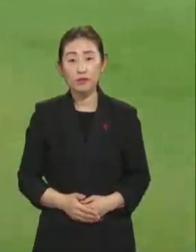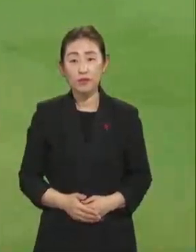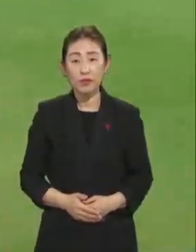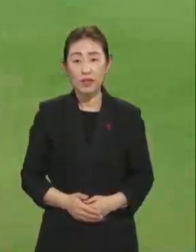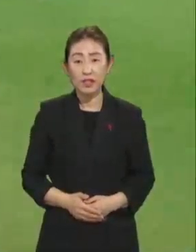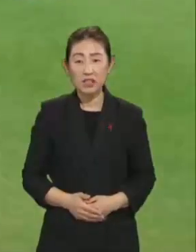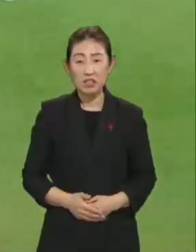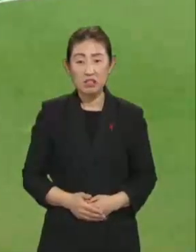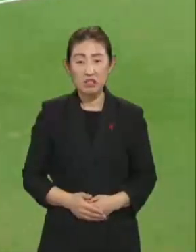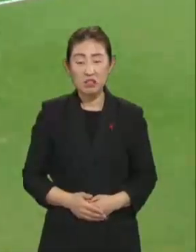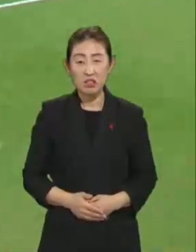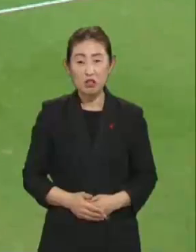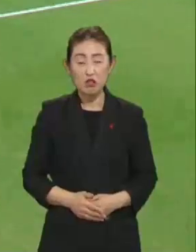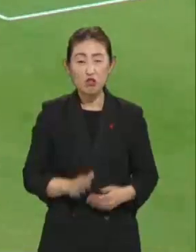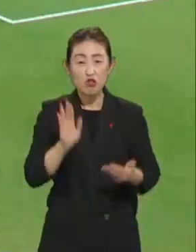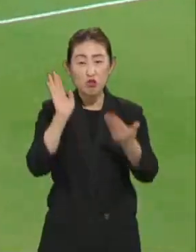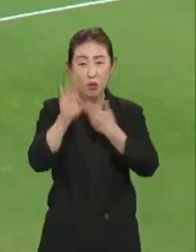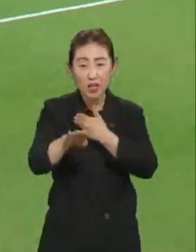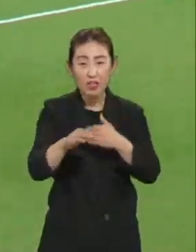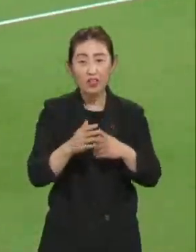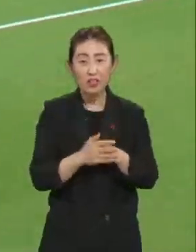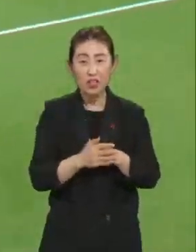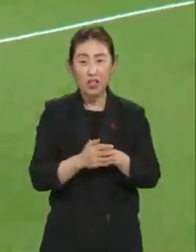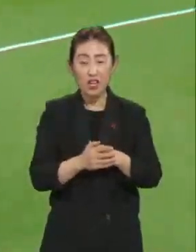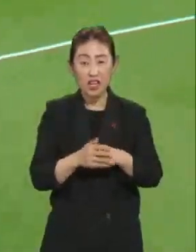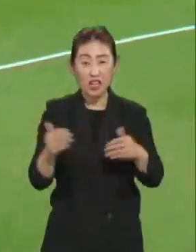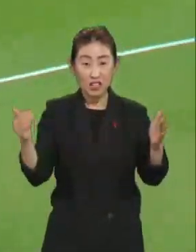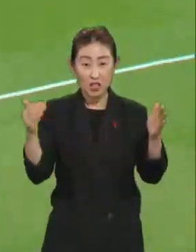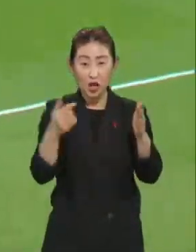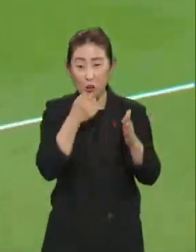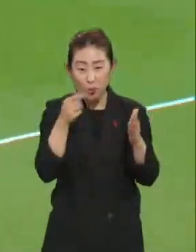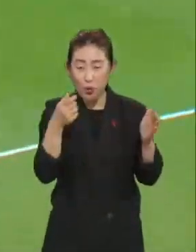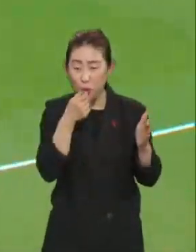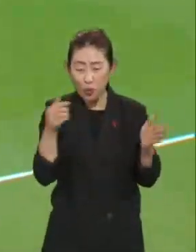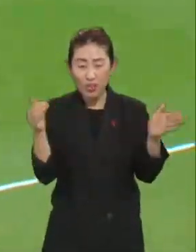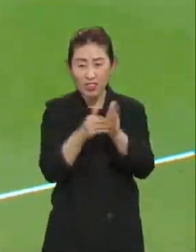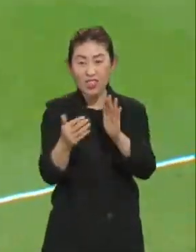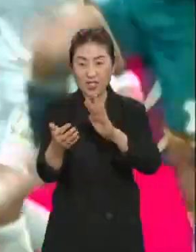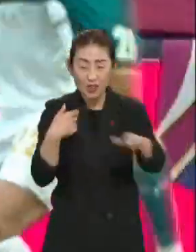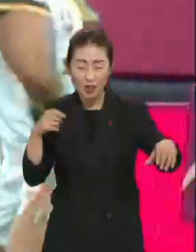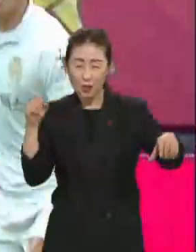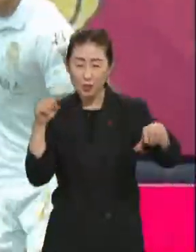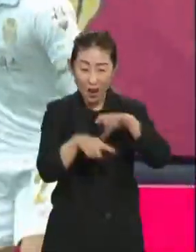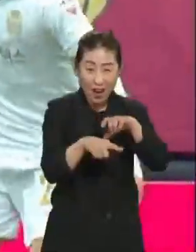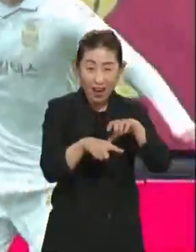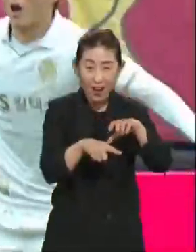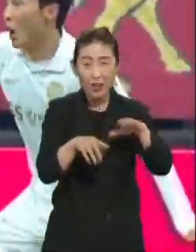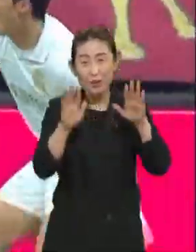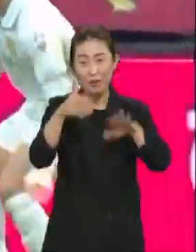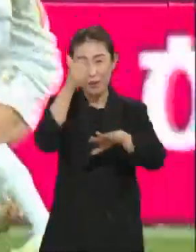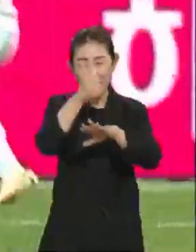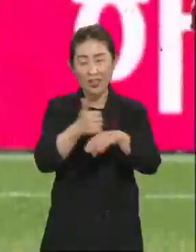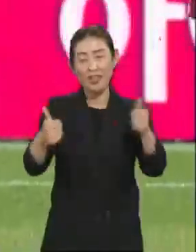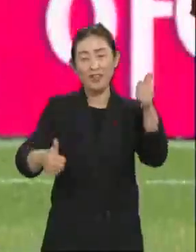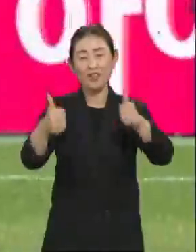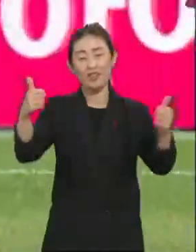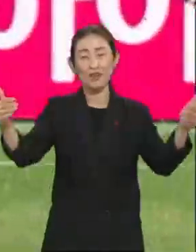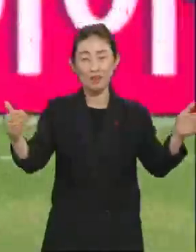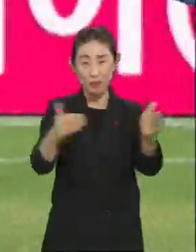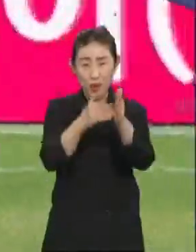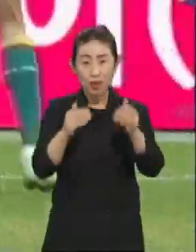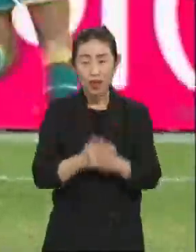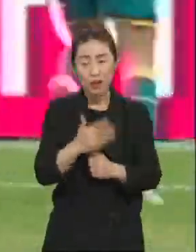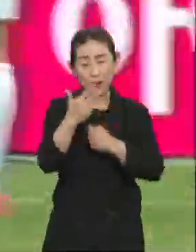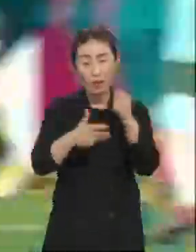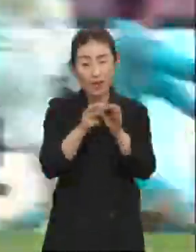패색이 짙은 후반 추가 시간, 경기 종료 직전 터진 대전의 극장골과 함께 시즌 마지막 경기가 끝납니다.